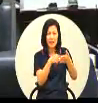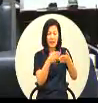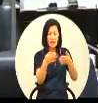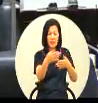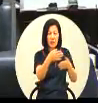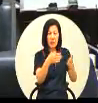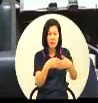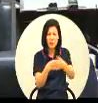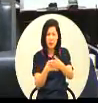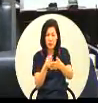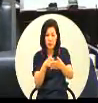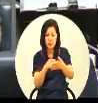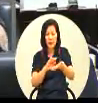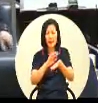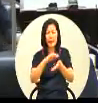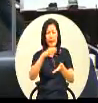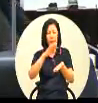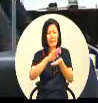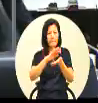已经产生病变